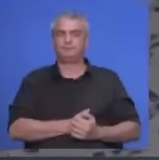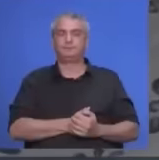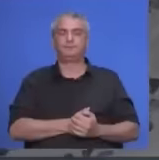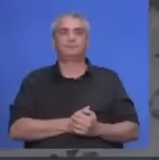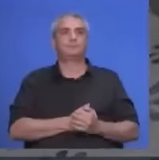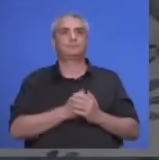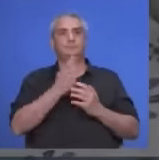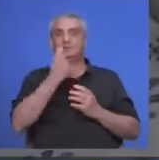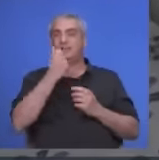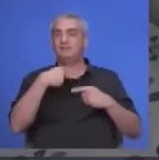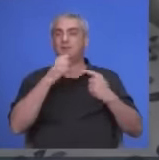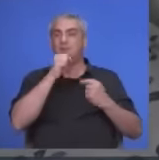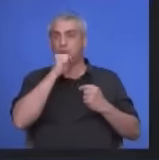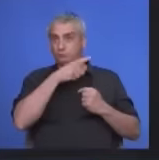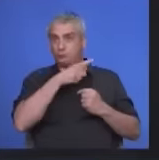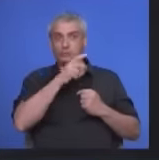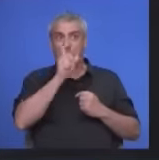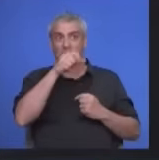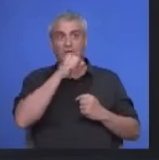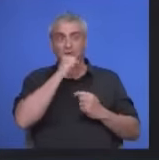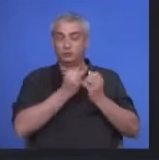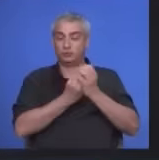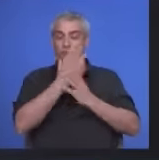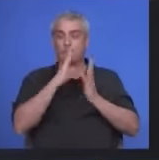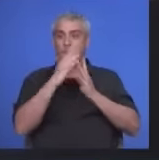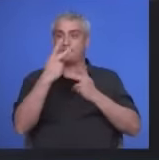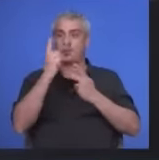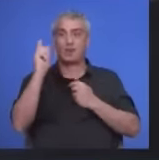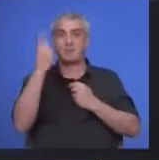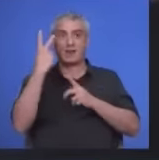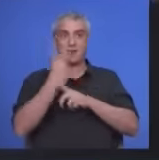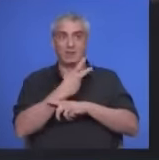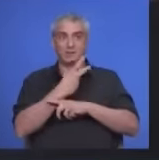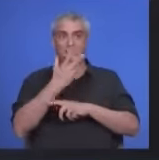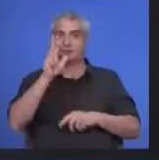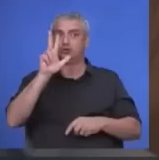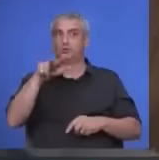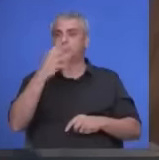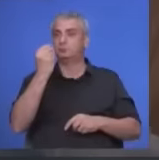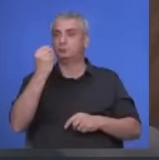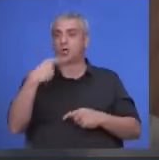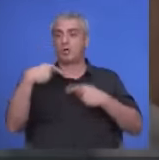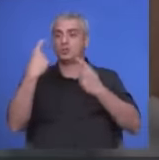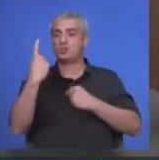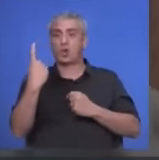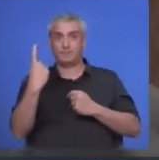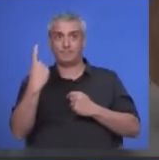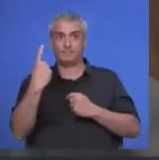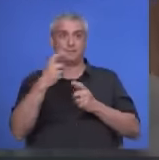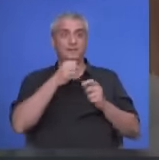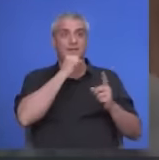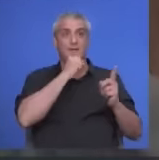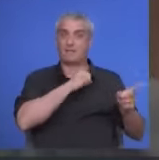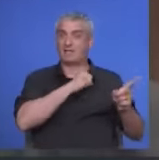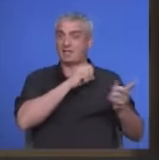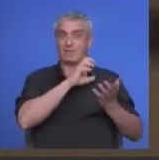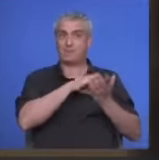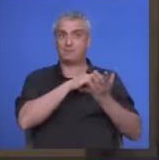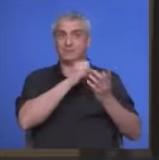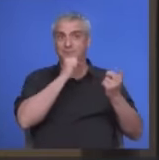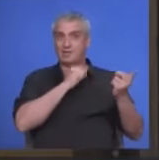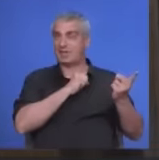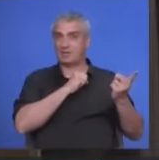משרד הבריאות ליום אשפוז על קשיש בשיקום בבית חולים כללי הוא כ-3,000 שקלים ליום. בענף הגריאטרי, במרכזים